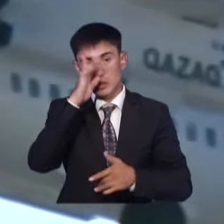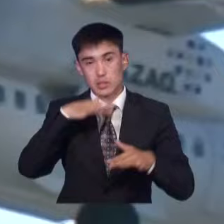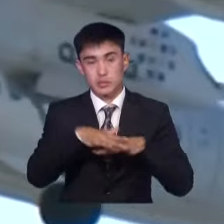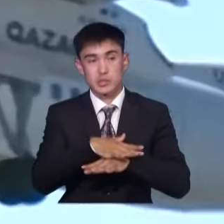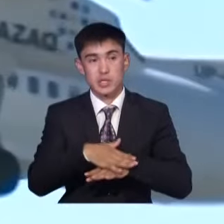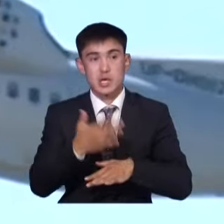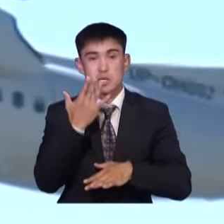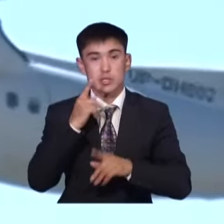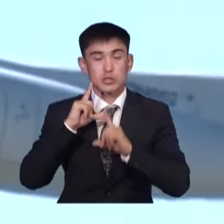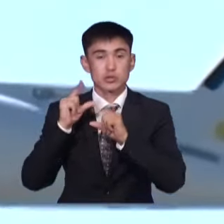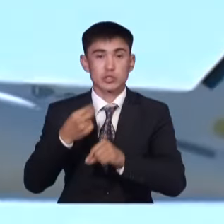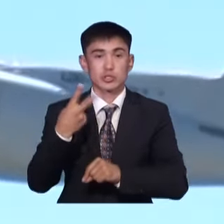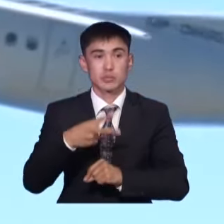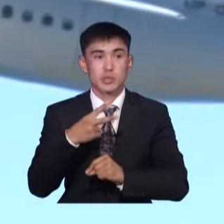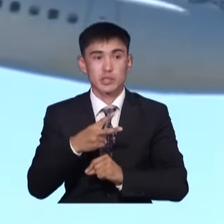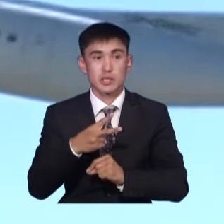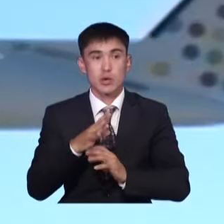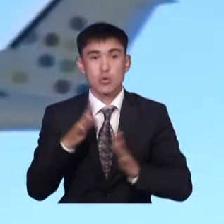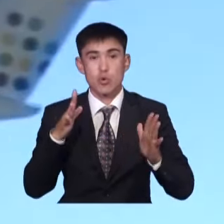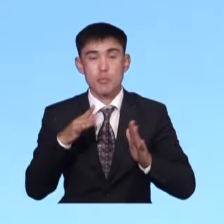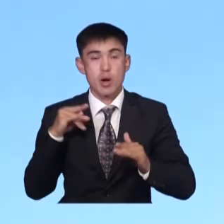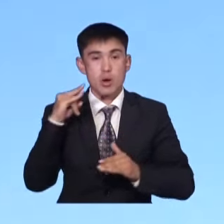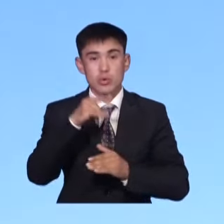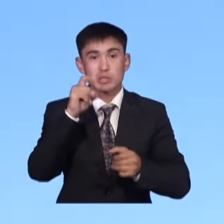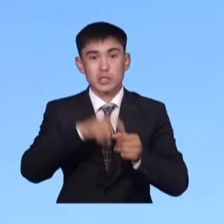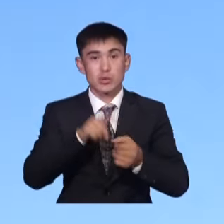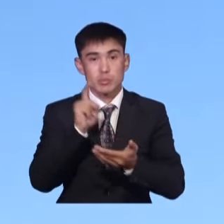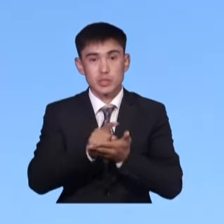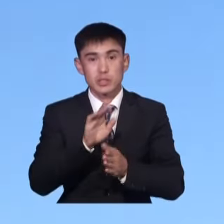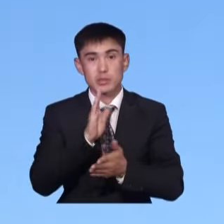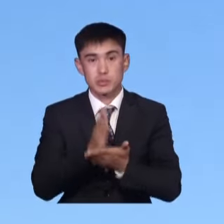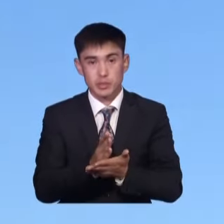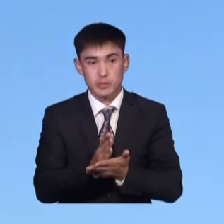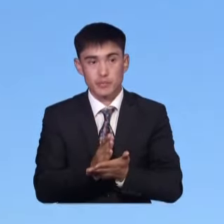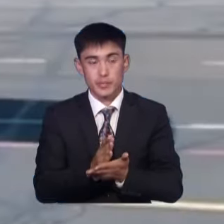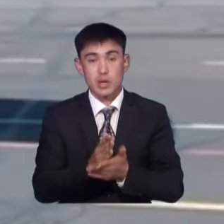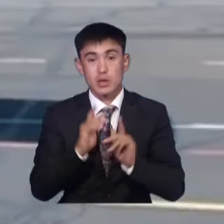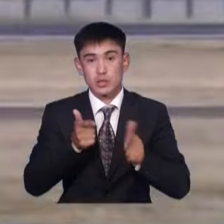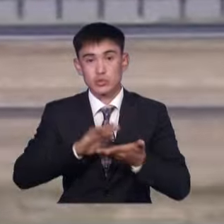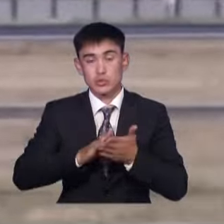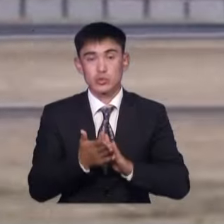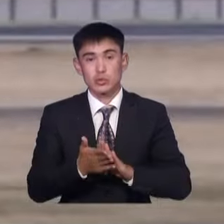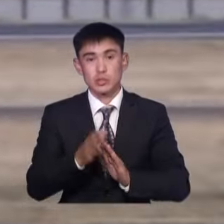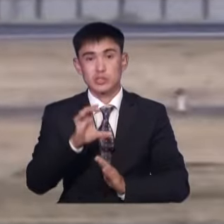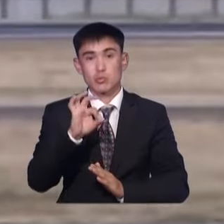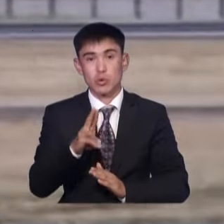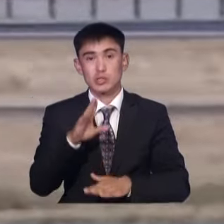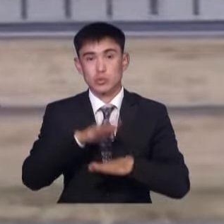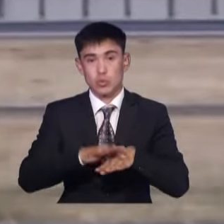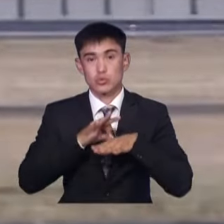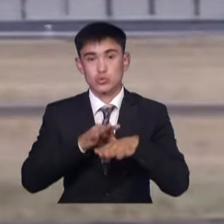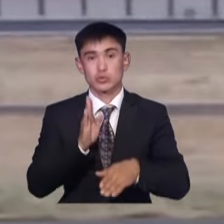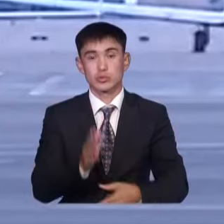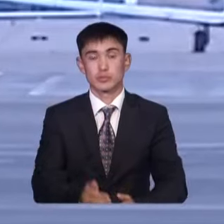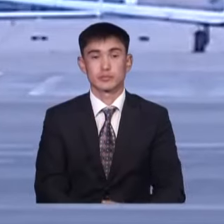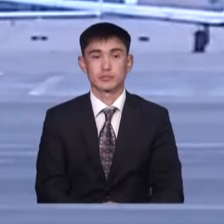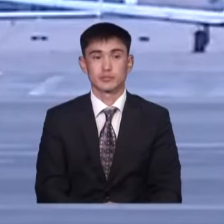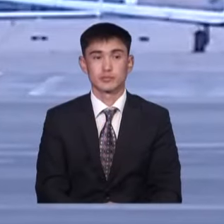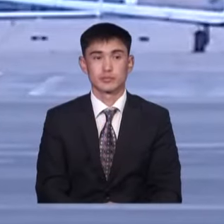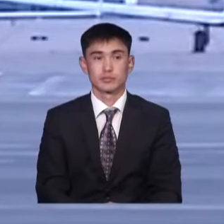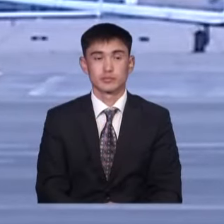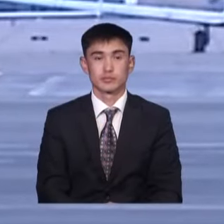және шетелге ұшатын 20-дан кем емес әуе көлігін тіркеу міндеттемесі қарастырылған. Келіссөзді Самұрық Қазына қоры жүргізуде. Ел